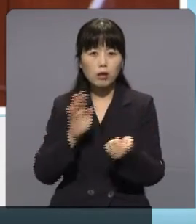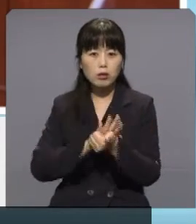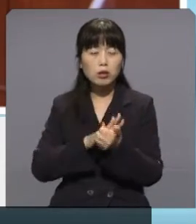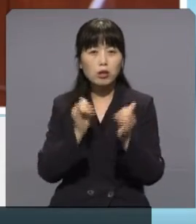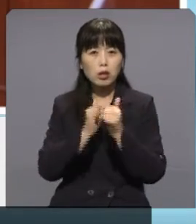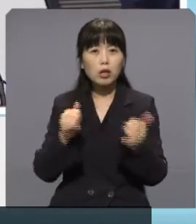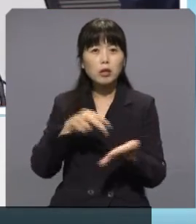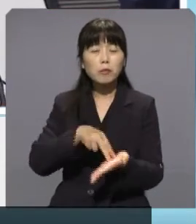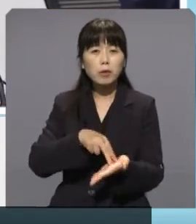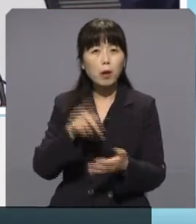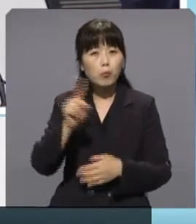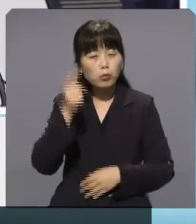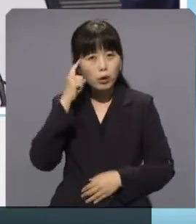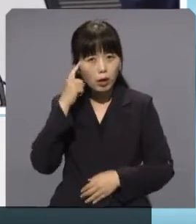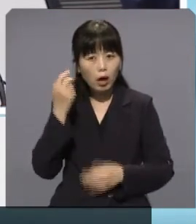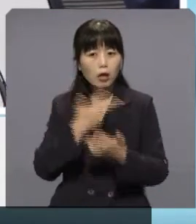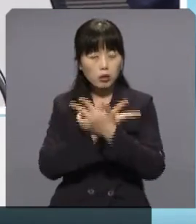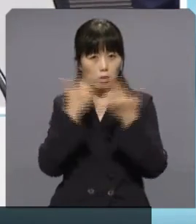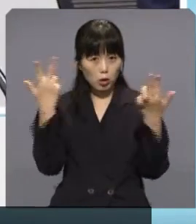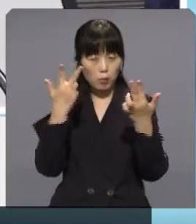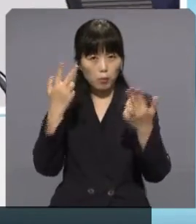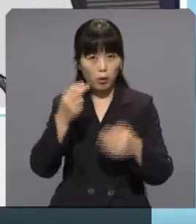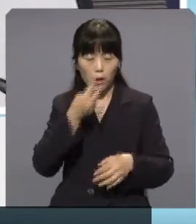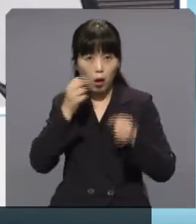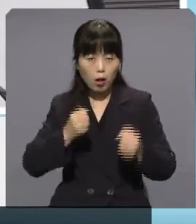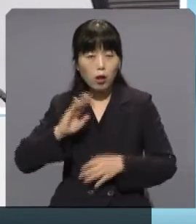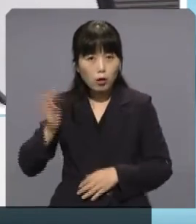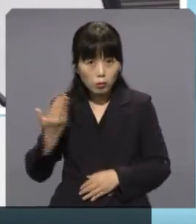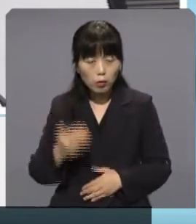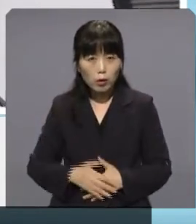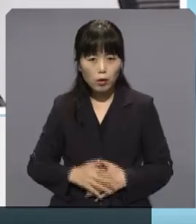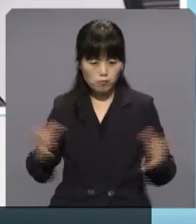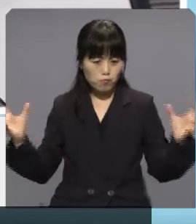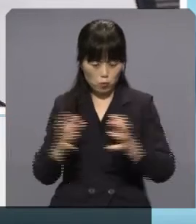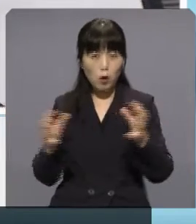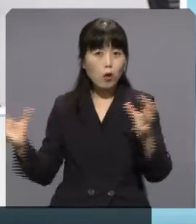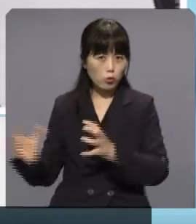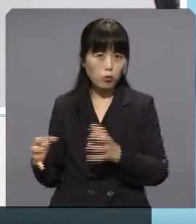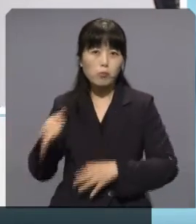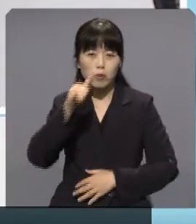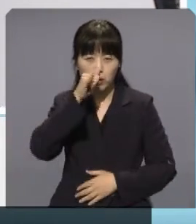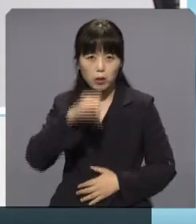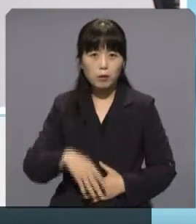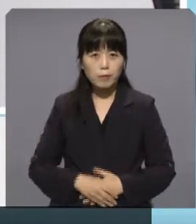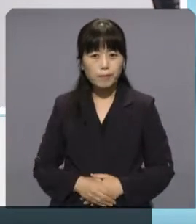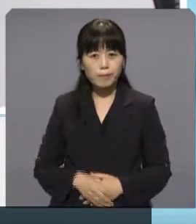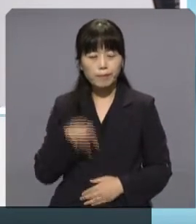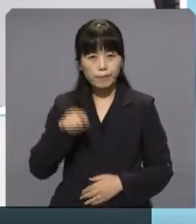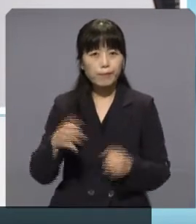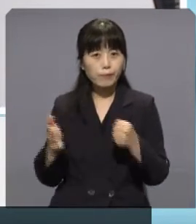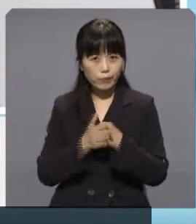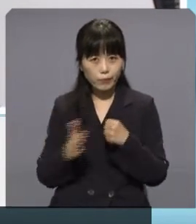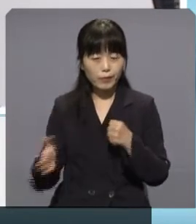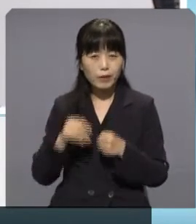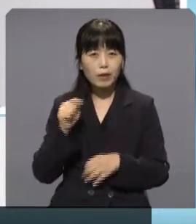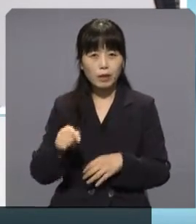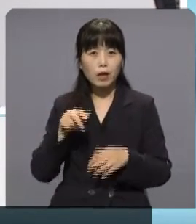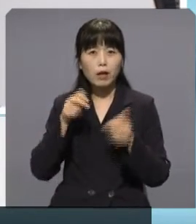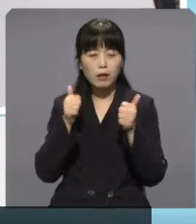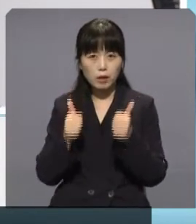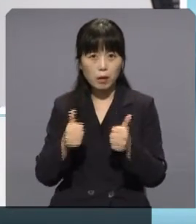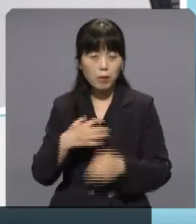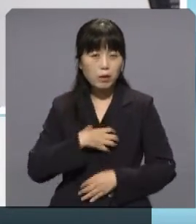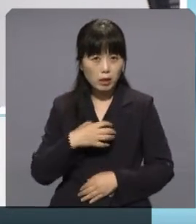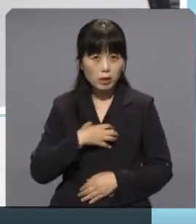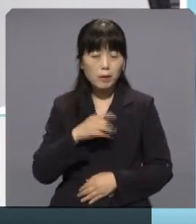어떤 생각이 들겠습니까? 아, 이재명 살려야 되겠네 이런 생각이 들지 않겠어요. 오히려 결집하겠죠. 아, 그렇죠. 결집하게 될 예. 수밖에 없죠. 그래서 이제 이런 사법 리스크 이종훈